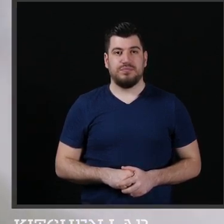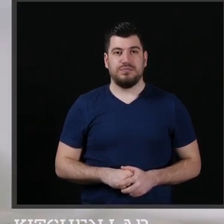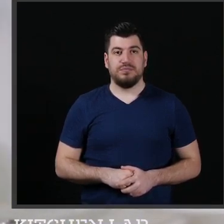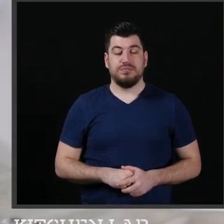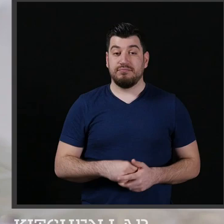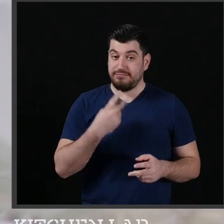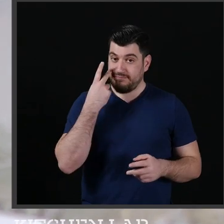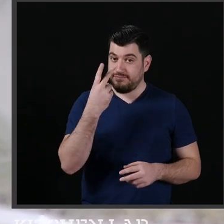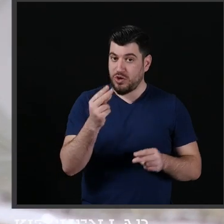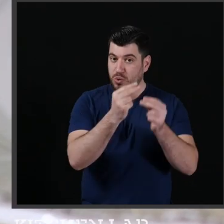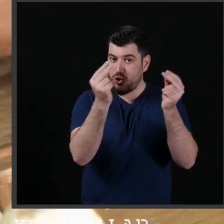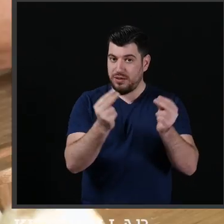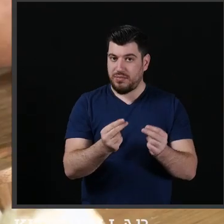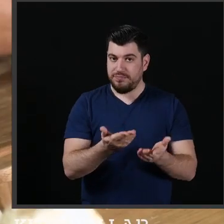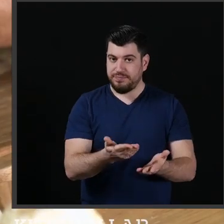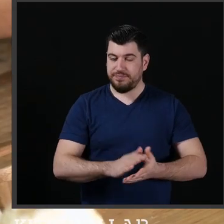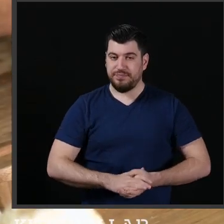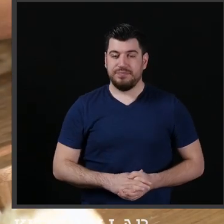Κοιτάξτε εδώ.